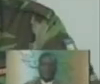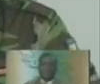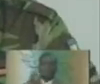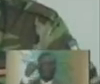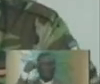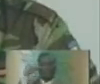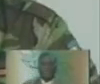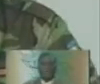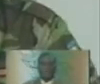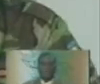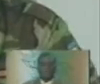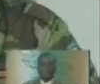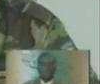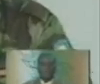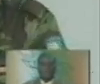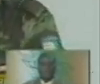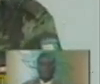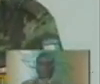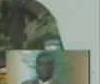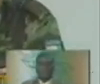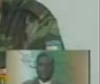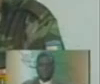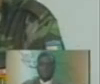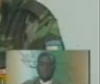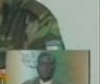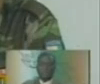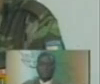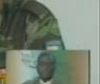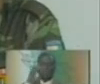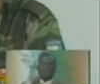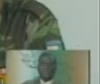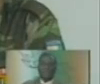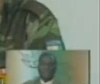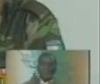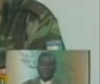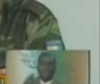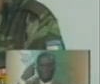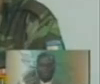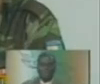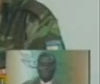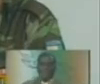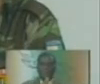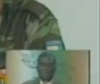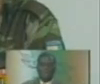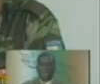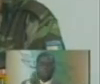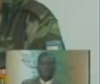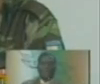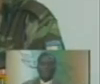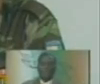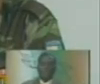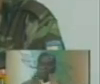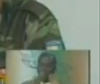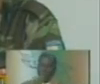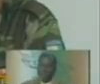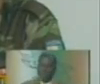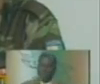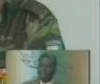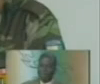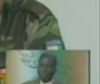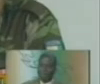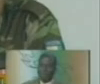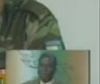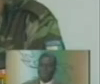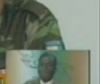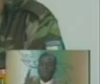Enfin, l'état-major des armées profite de l'occasion pour appeler une fois de plus les populations au calme,